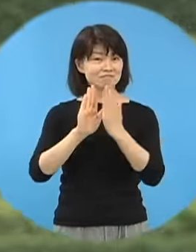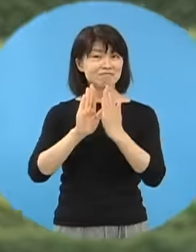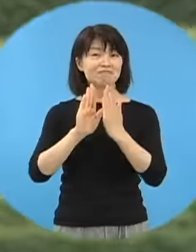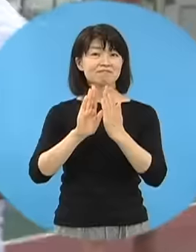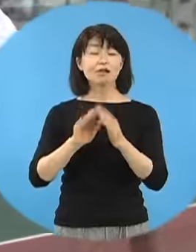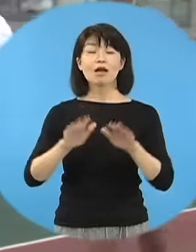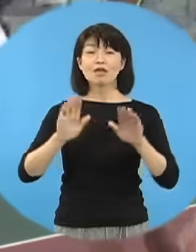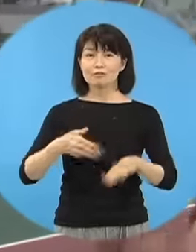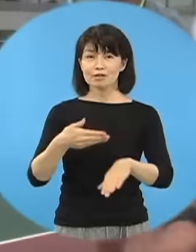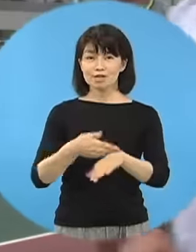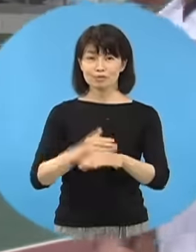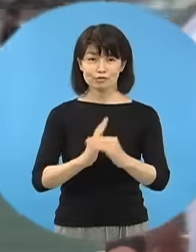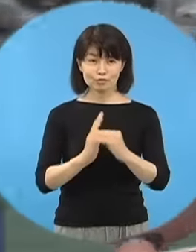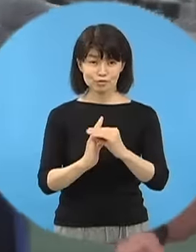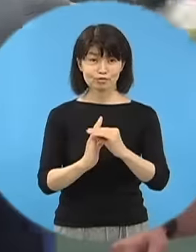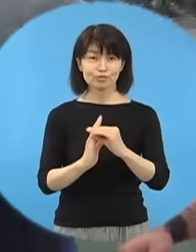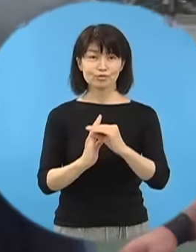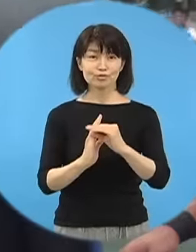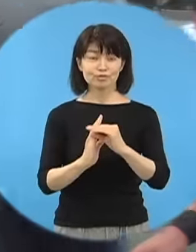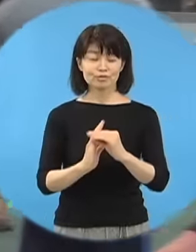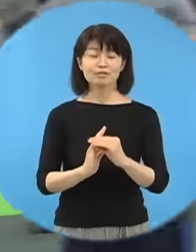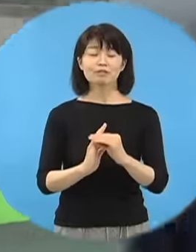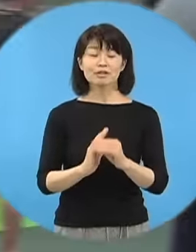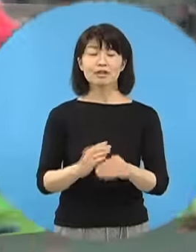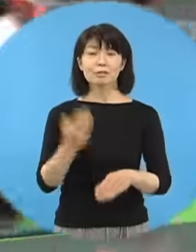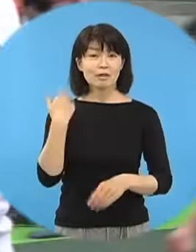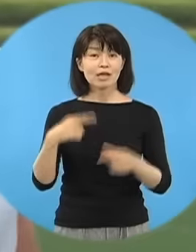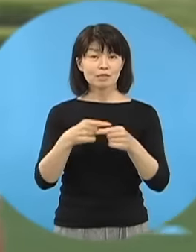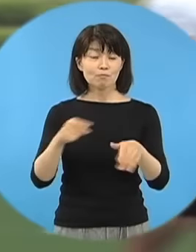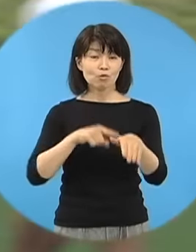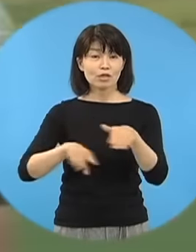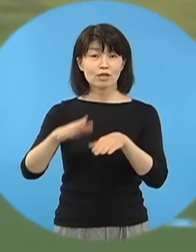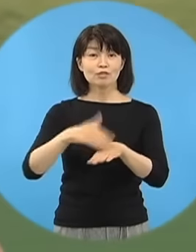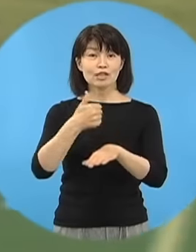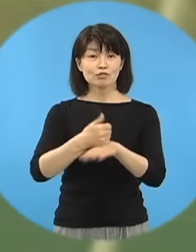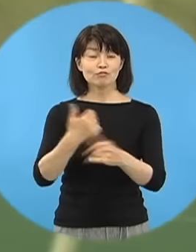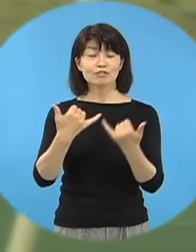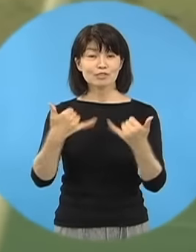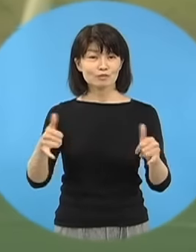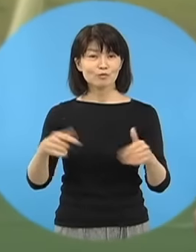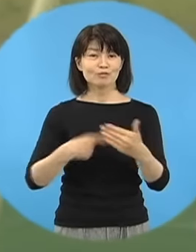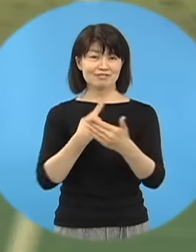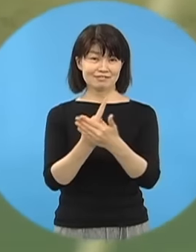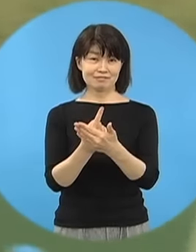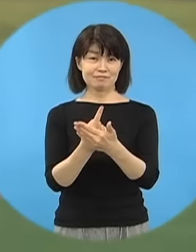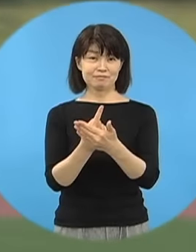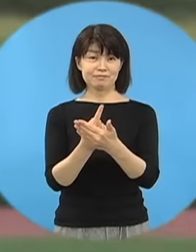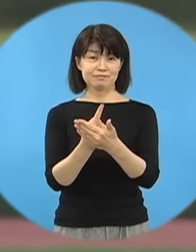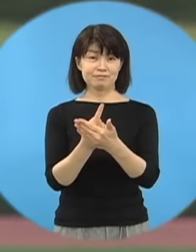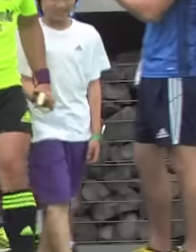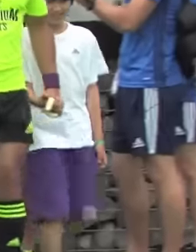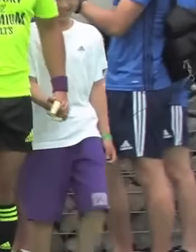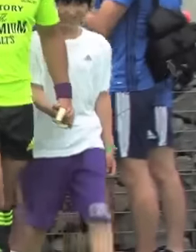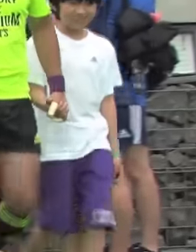現在ウォームアップをしているところなんですが畑山選手など日本代表選手も出場し